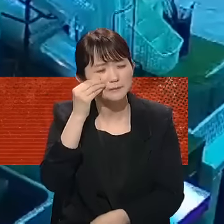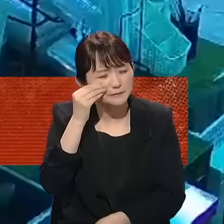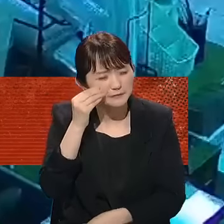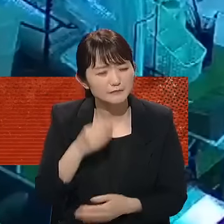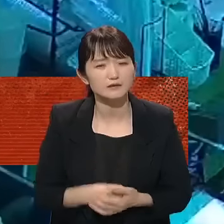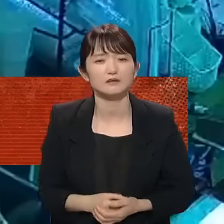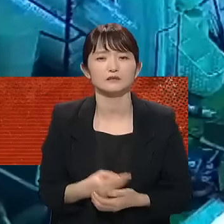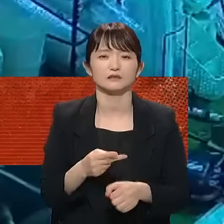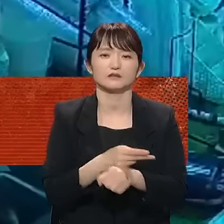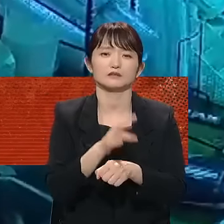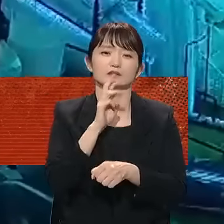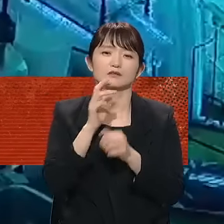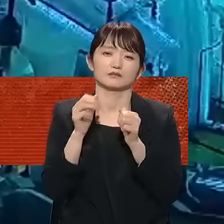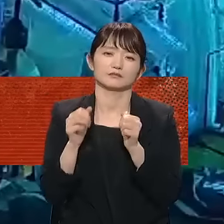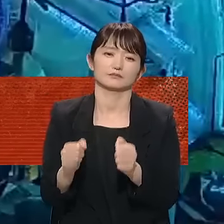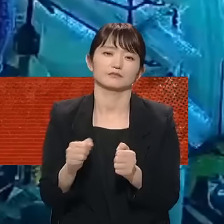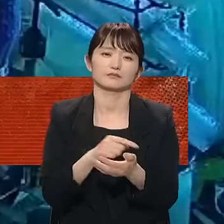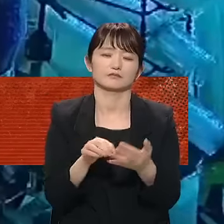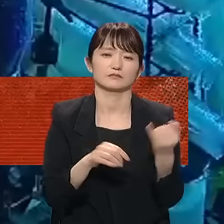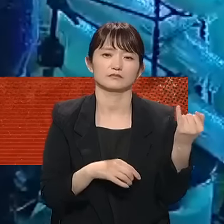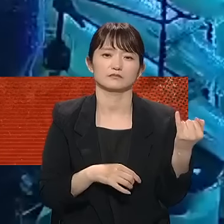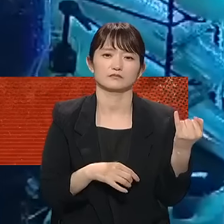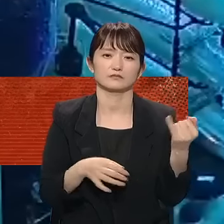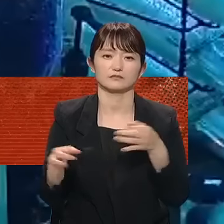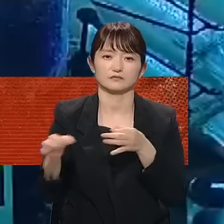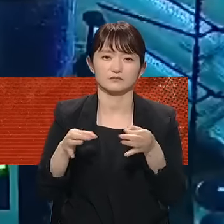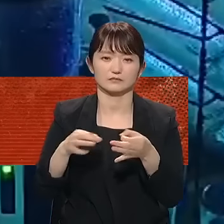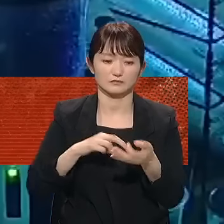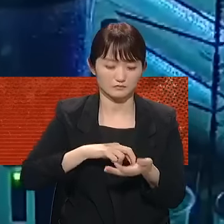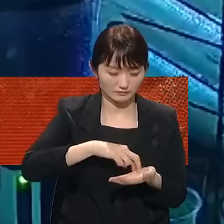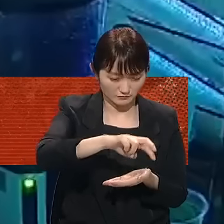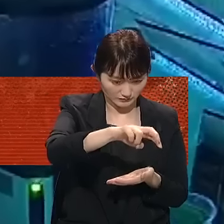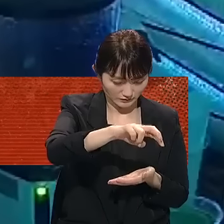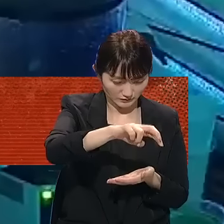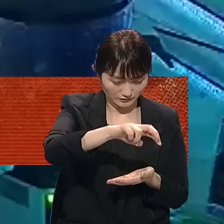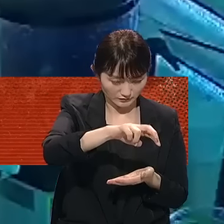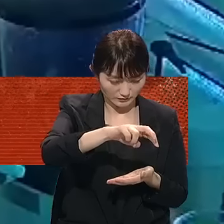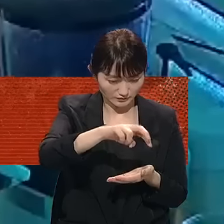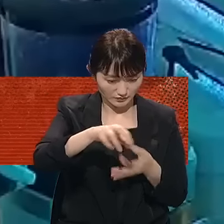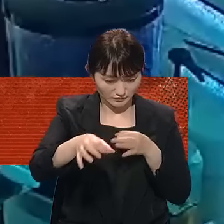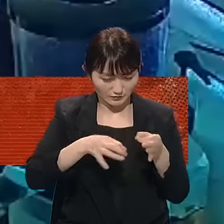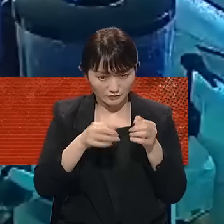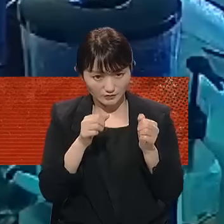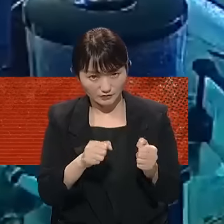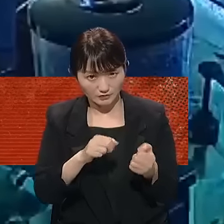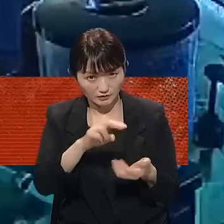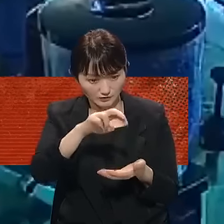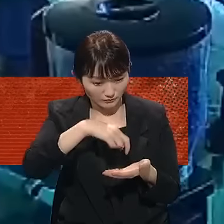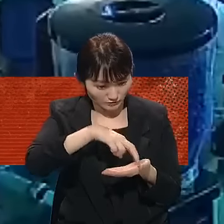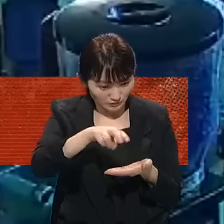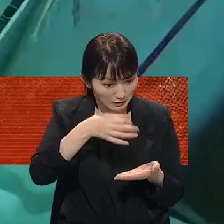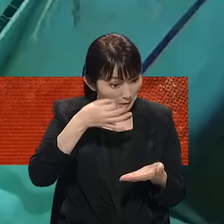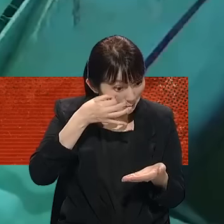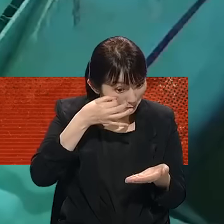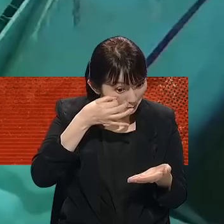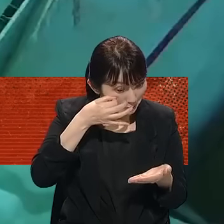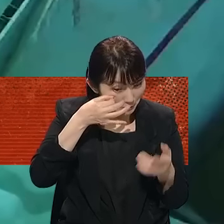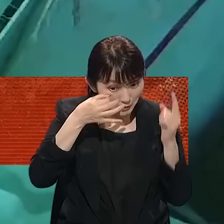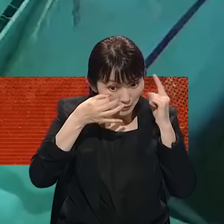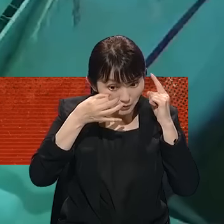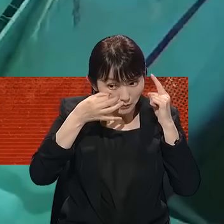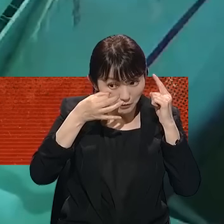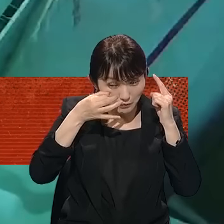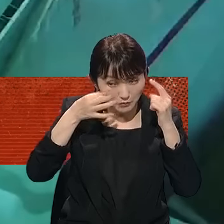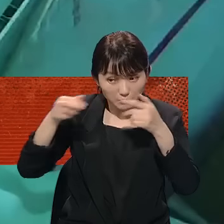2시간 30분가량 머물렀는데 피해자는 가게에 있다는 문자를 보고 휴대전화에 연동된 카페 CCTV를 확인했습니다. 아유. 그런데